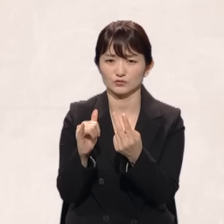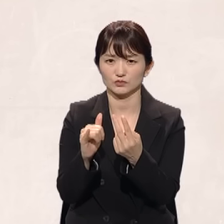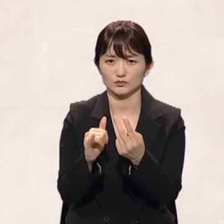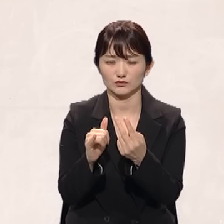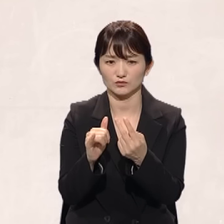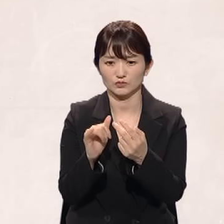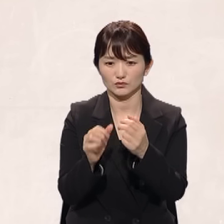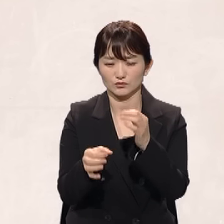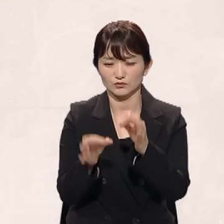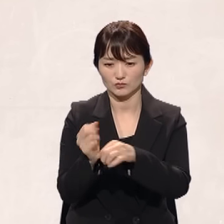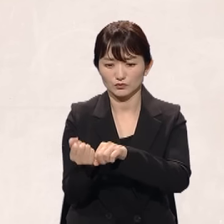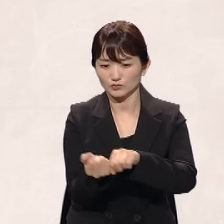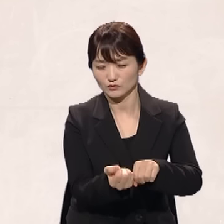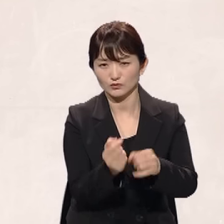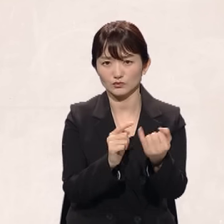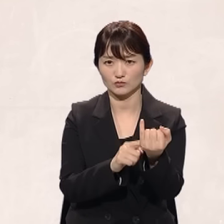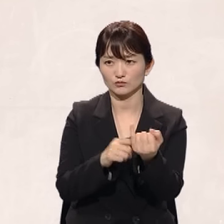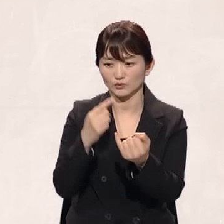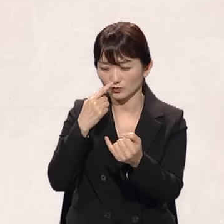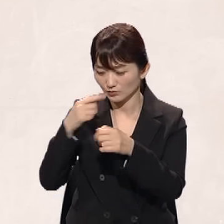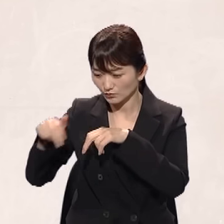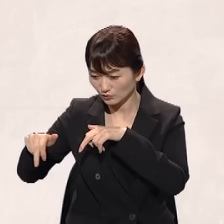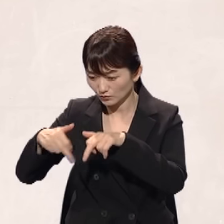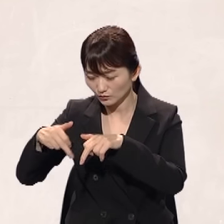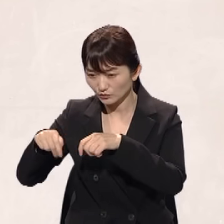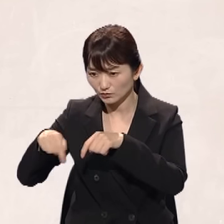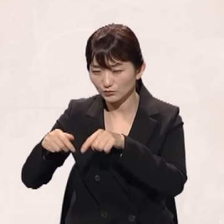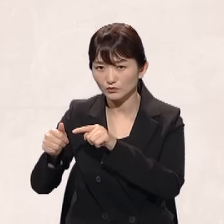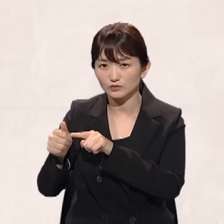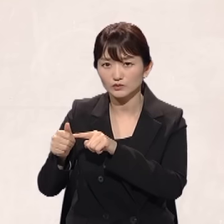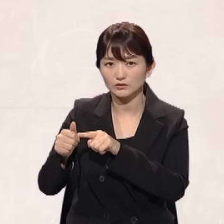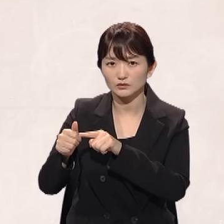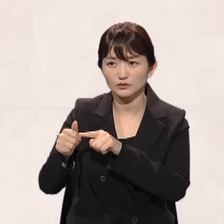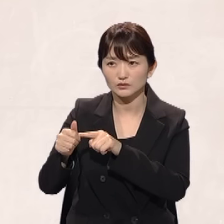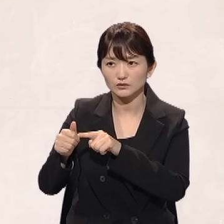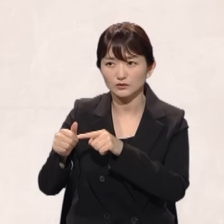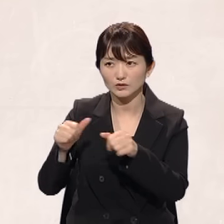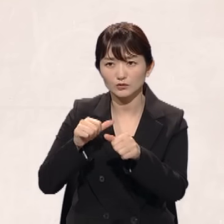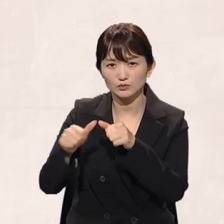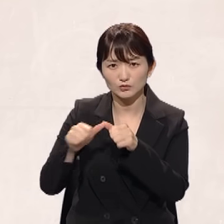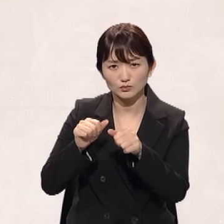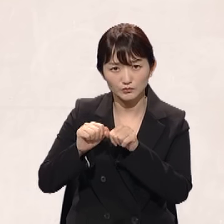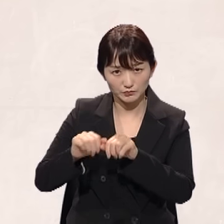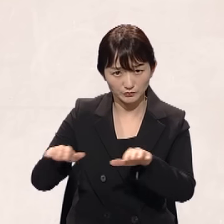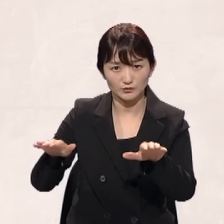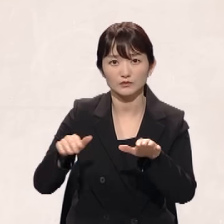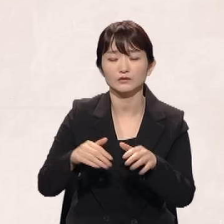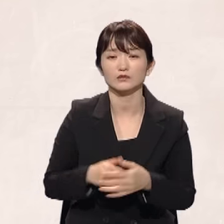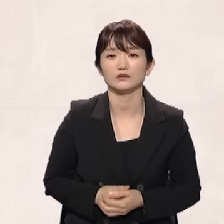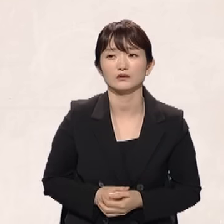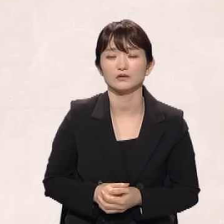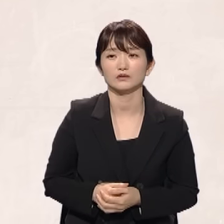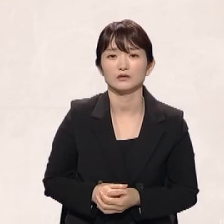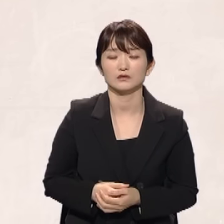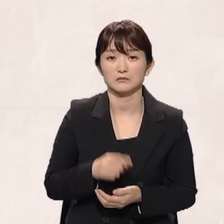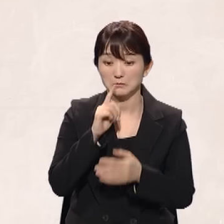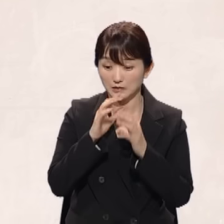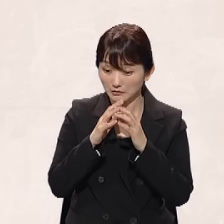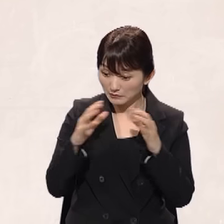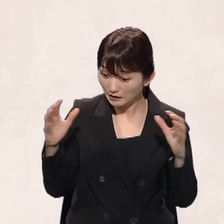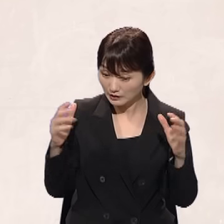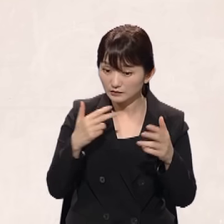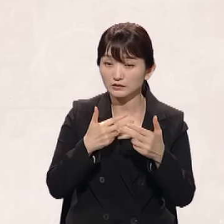골퍼하고 코치 간의 어떤 이런 부분, 불륜 부분, 소문은 많이 퍼져 있었다고 합니다. 그래서 만약에 더 문제가 불거진다면